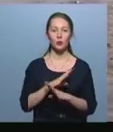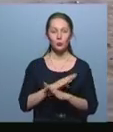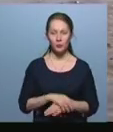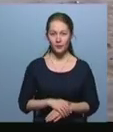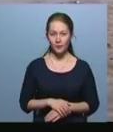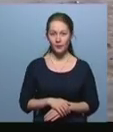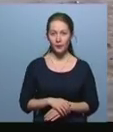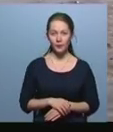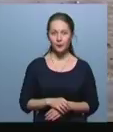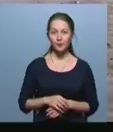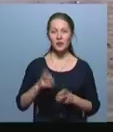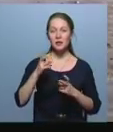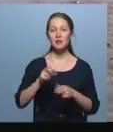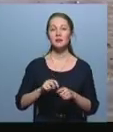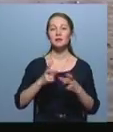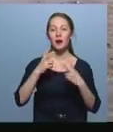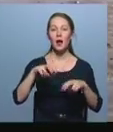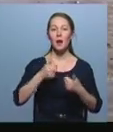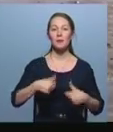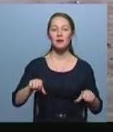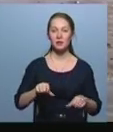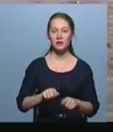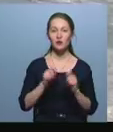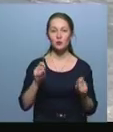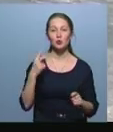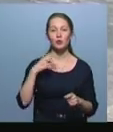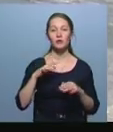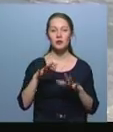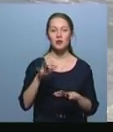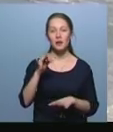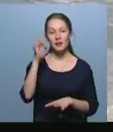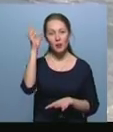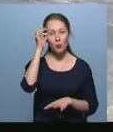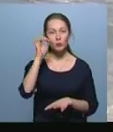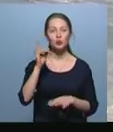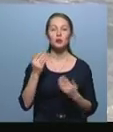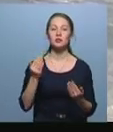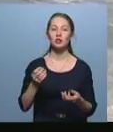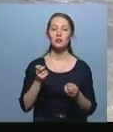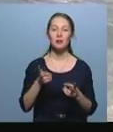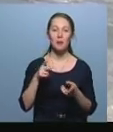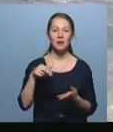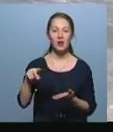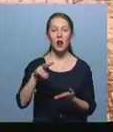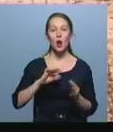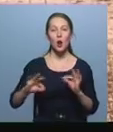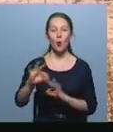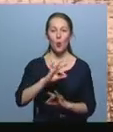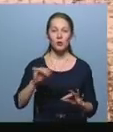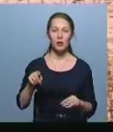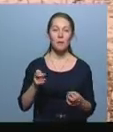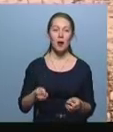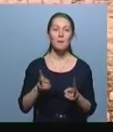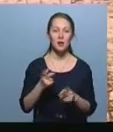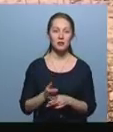Следственный комитет возбудил уголовное дело, а спасатели напомнили, выход на лед сейчас смертельно опасен, потому сейчас самое время напомнить детям о